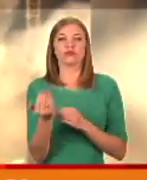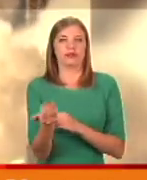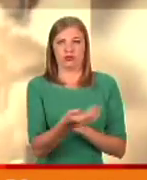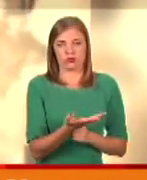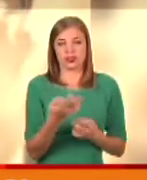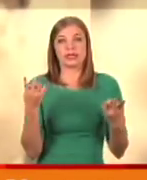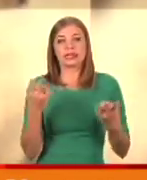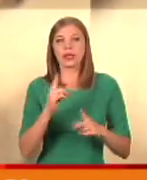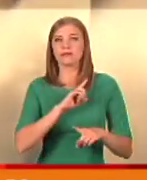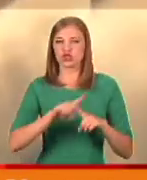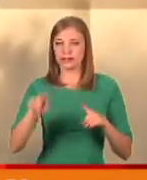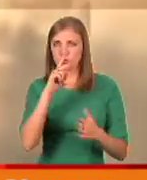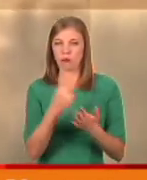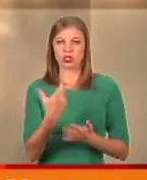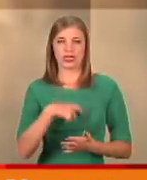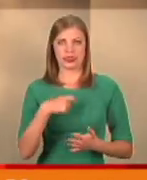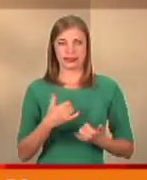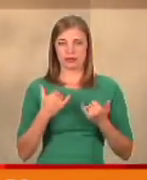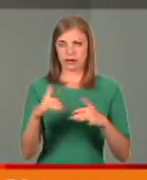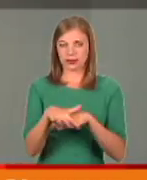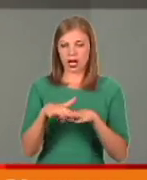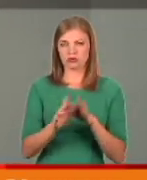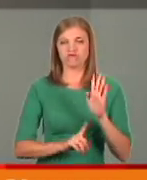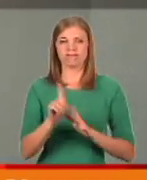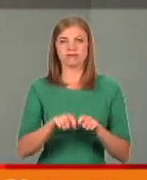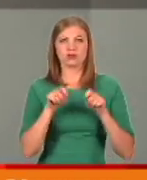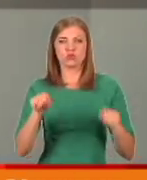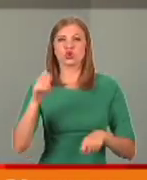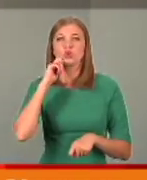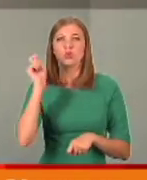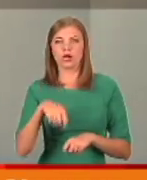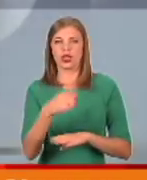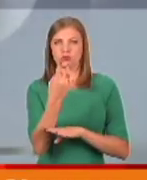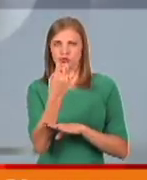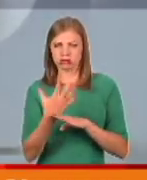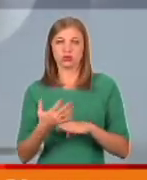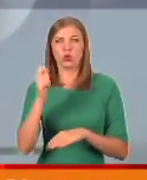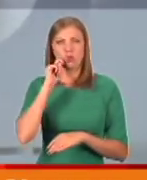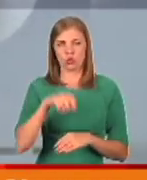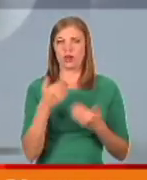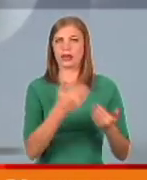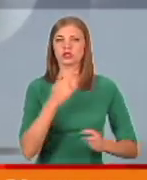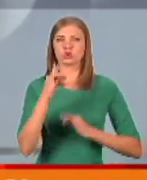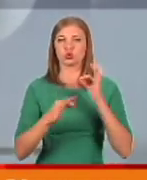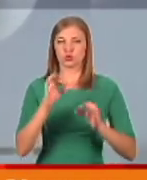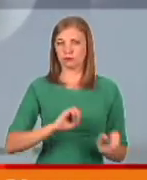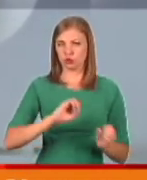Потрібно швидко показати себе ринку. Запустити українською ракетою український